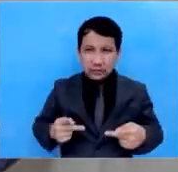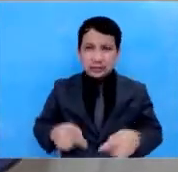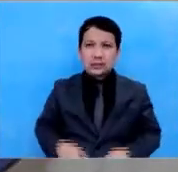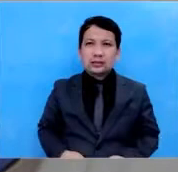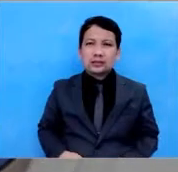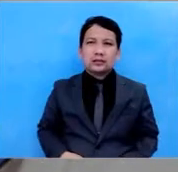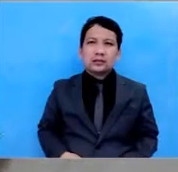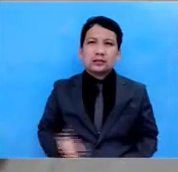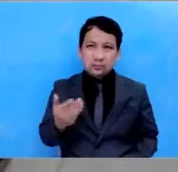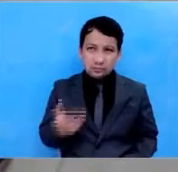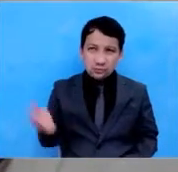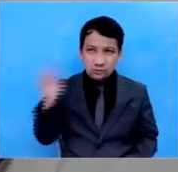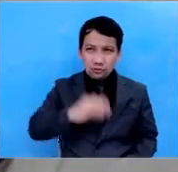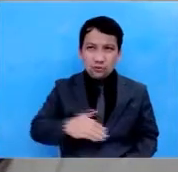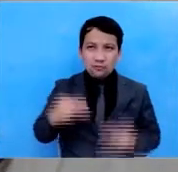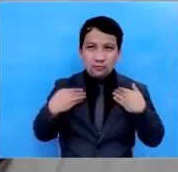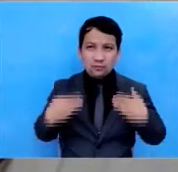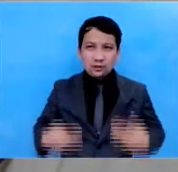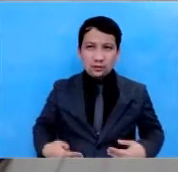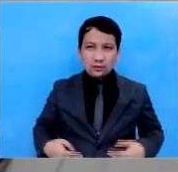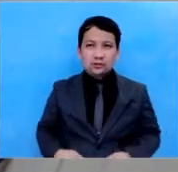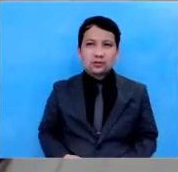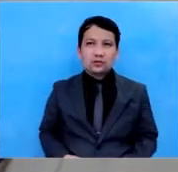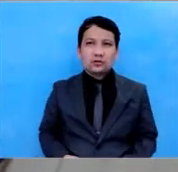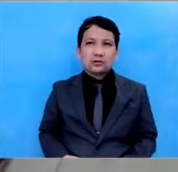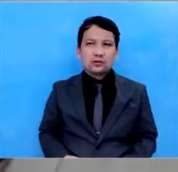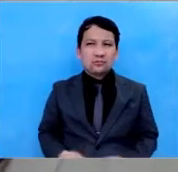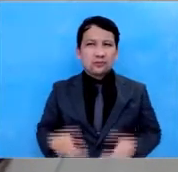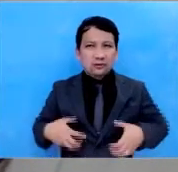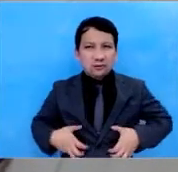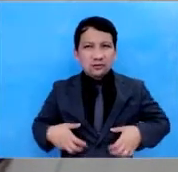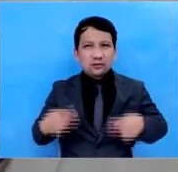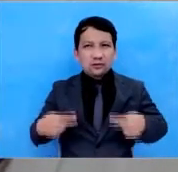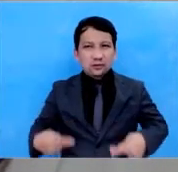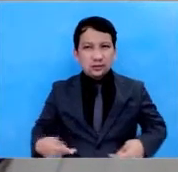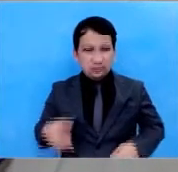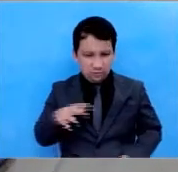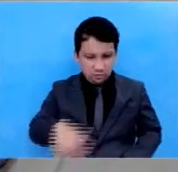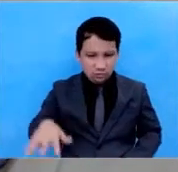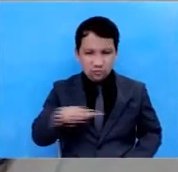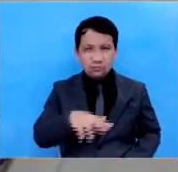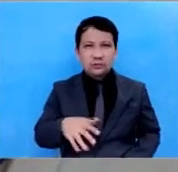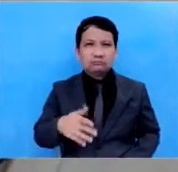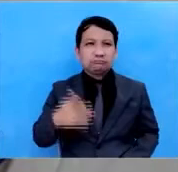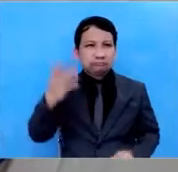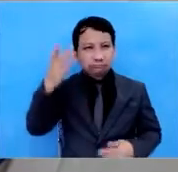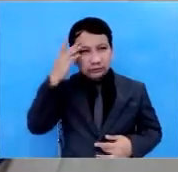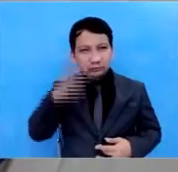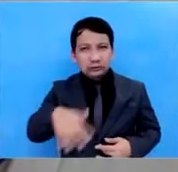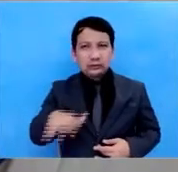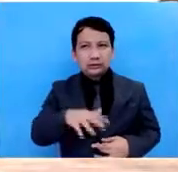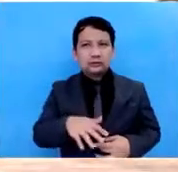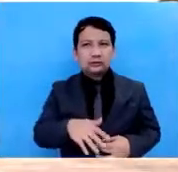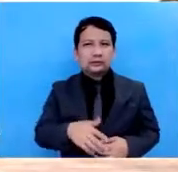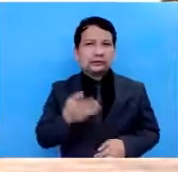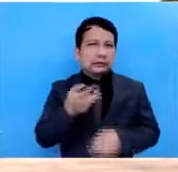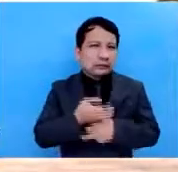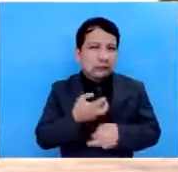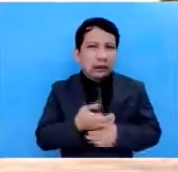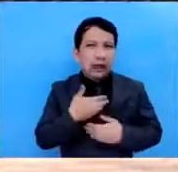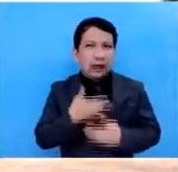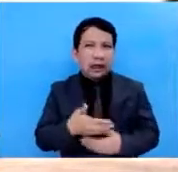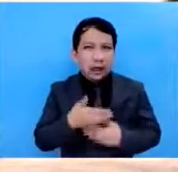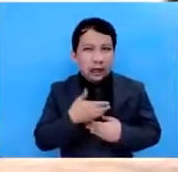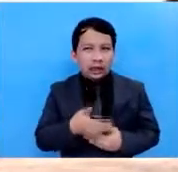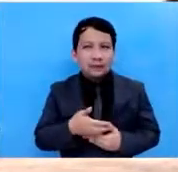buong katawan ko po, mga kasapasuan ko po, lahat po. Tapos di na po ako makahinga.